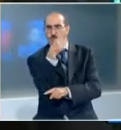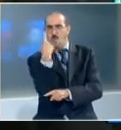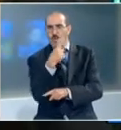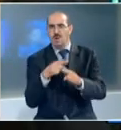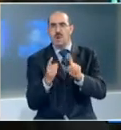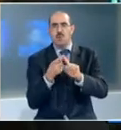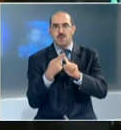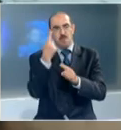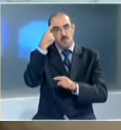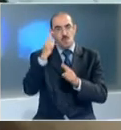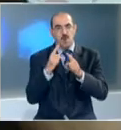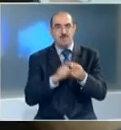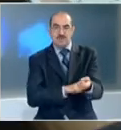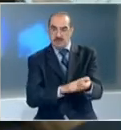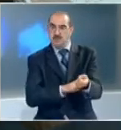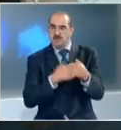القيم الإنسانية الفاضلة.